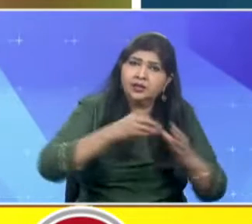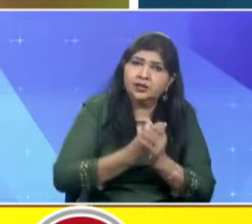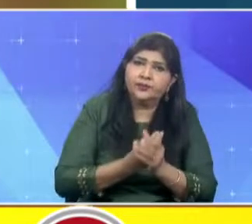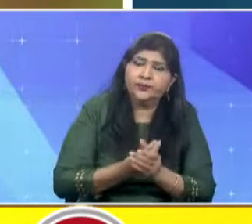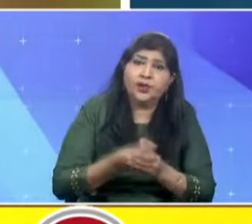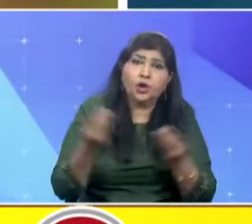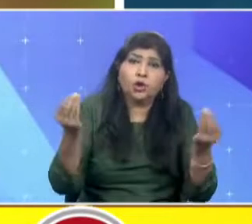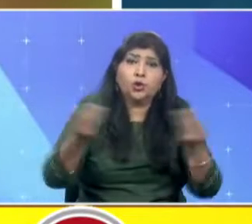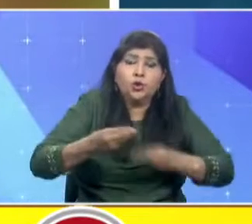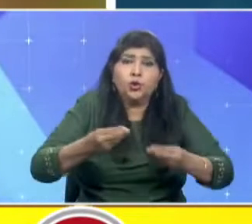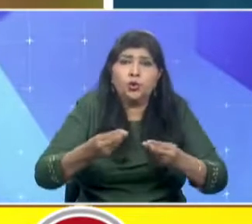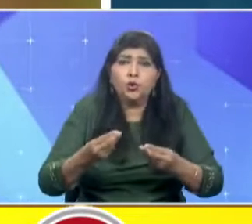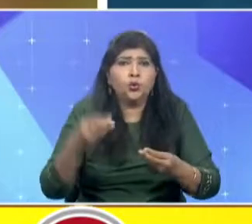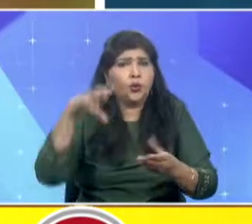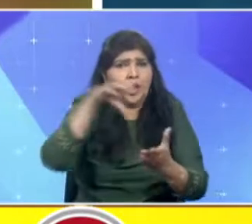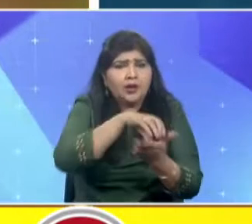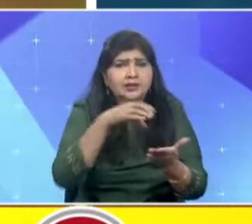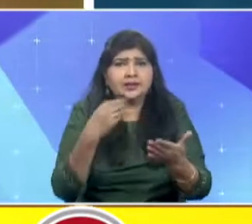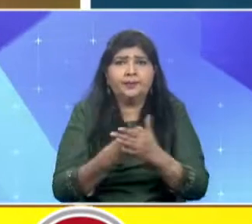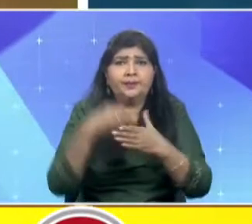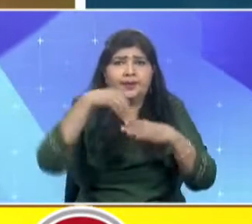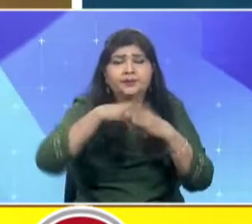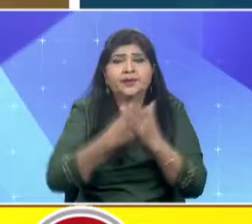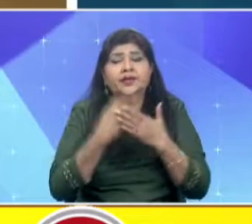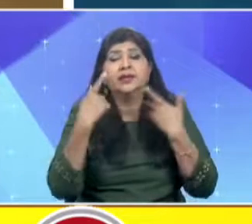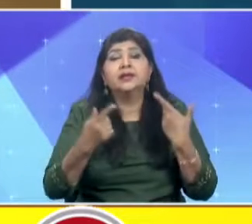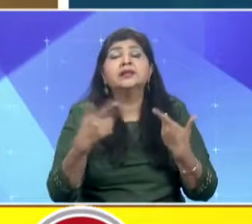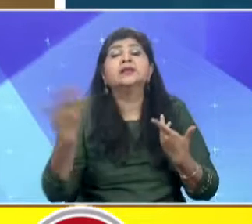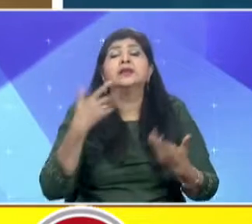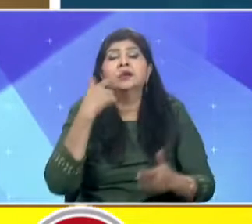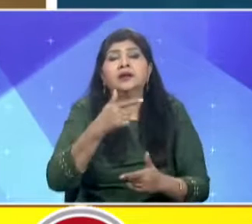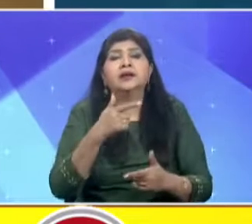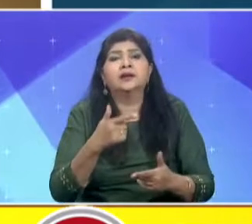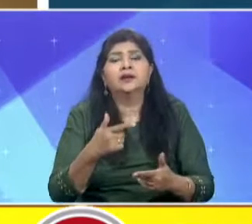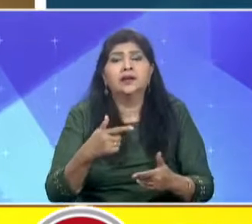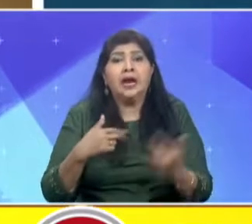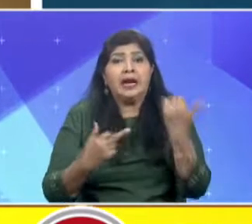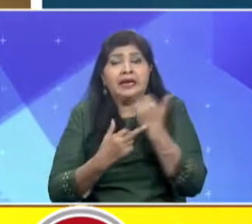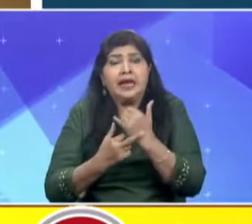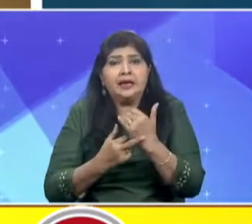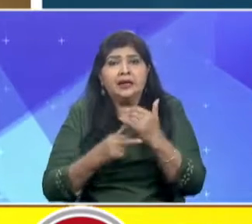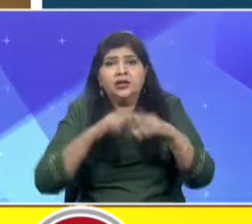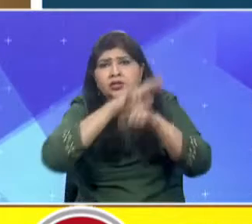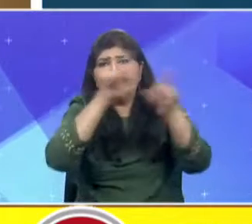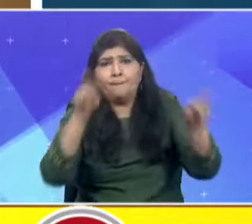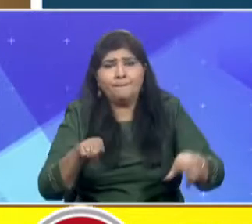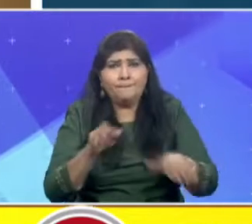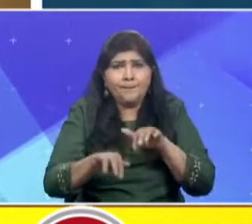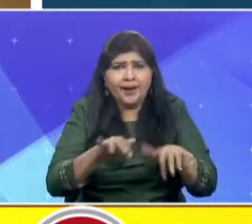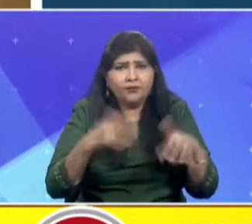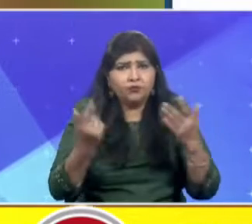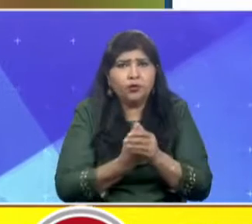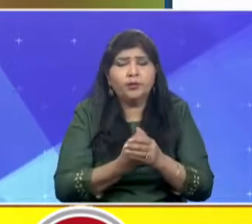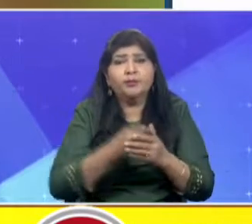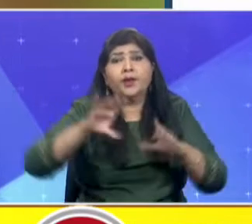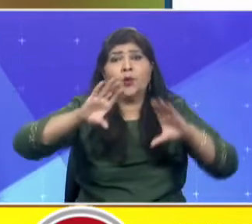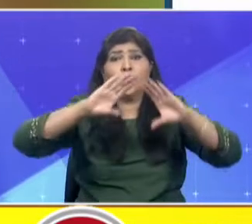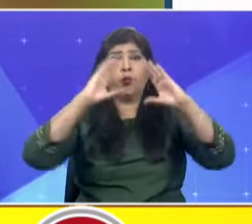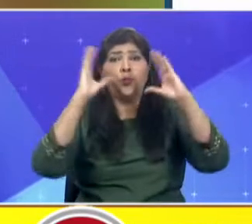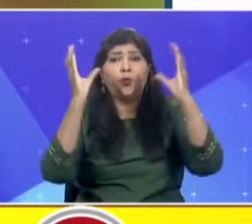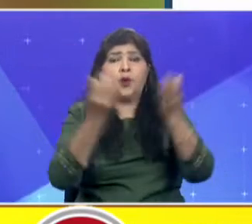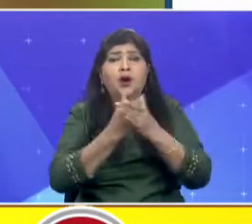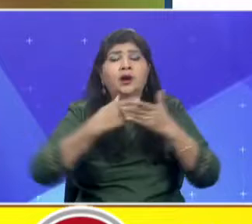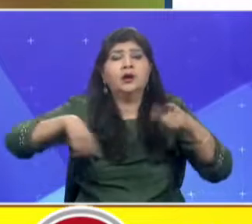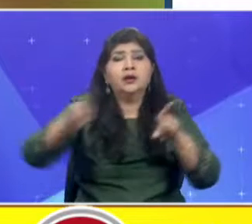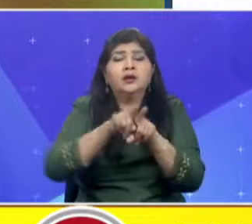एक अनूठा कंसेप्ट है। इसका टेक्नोलॉजी ड्रिवन प्लेटफॉर्म दुनिया भर